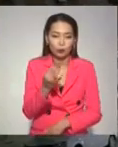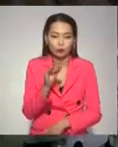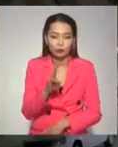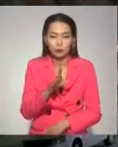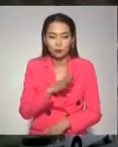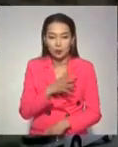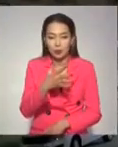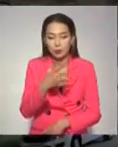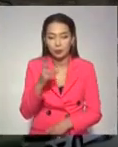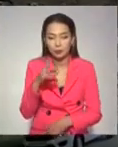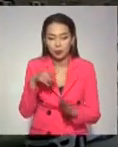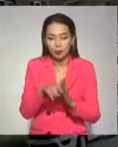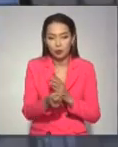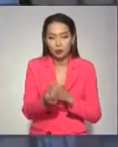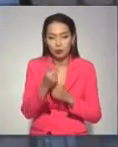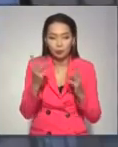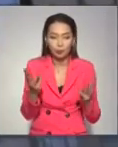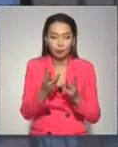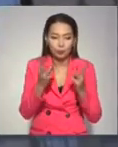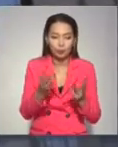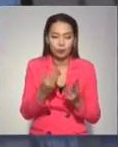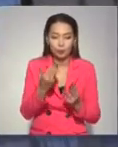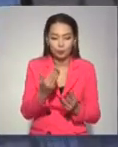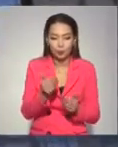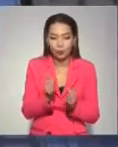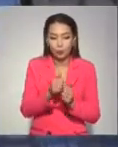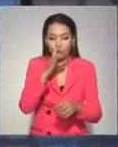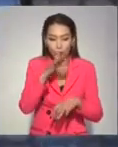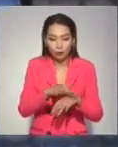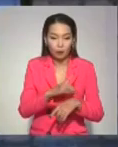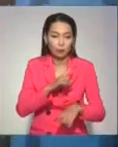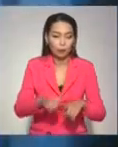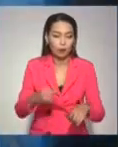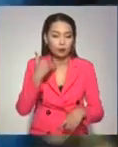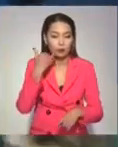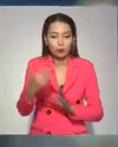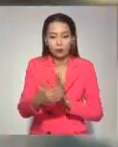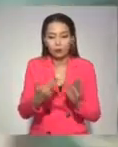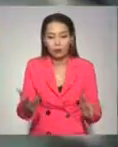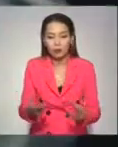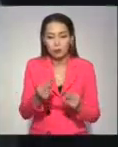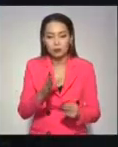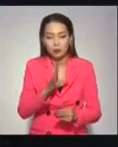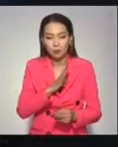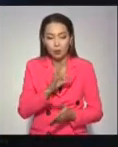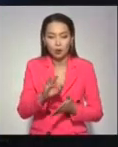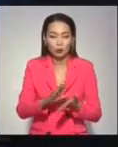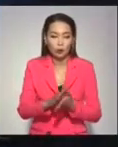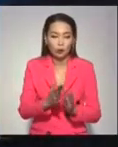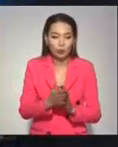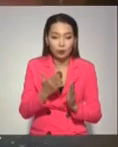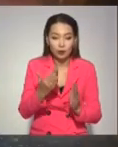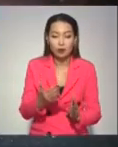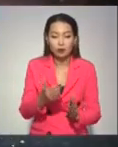үйдегі пәтерлердің бірінен шыққан жалынның лаулап жатқанын көршілер байқап, бірден құтқарушыларды шақыртқан. Төтенше жағдай мамандары отқа